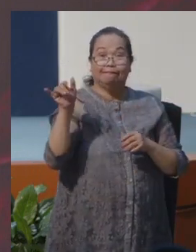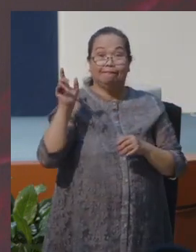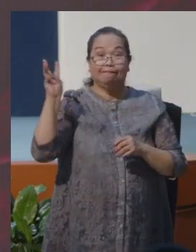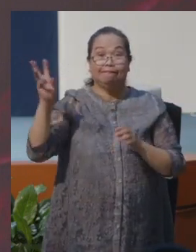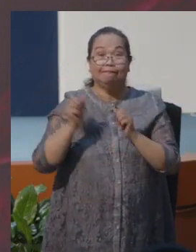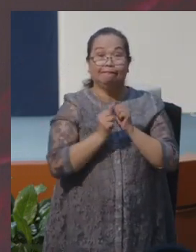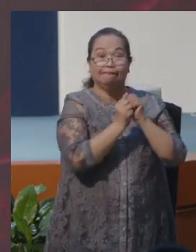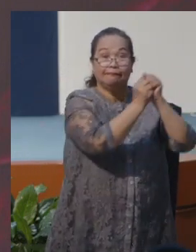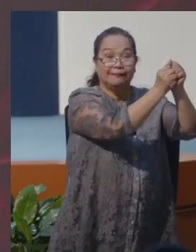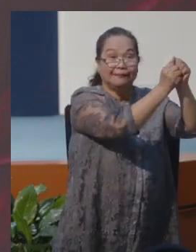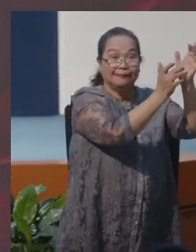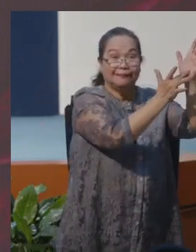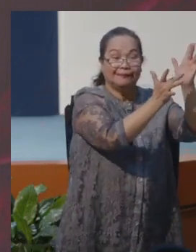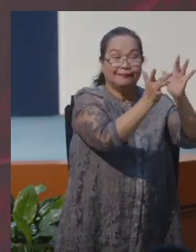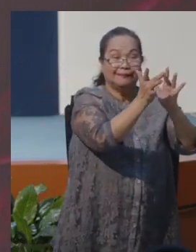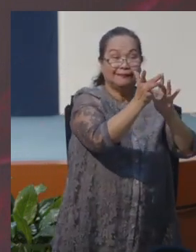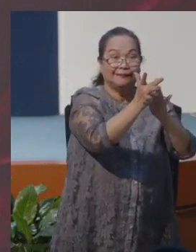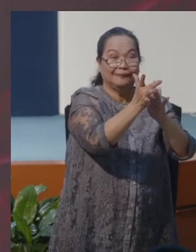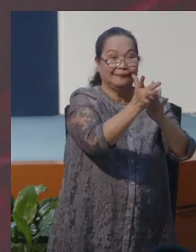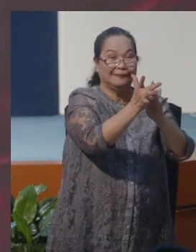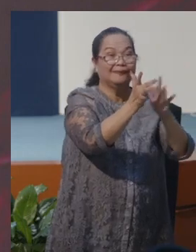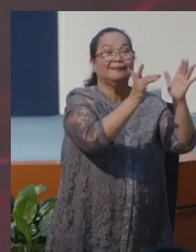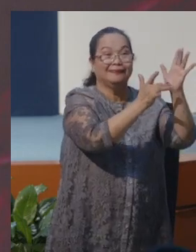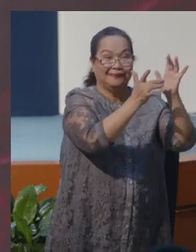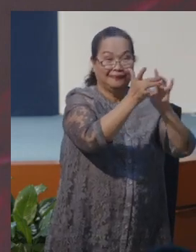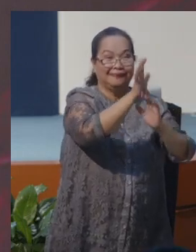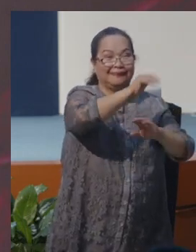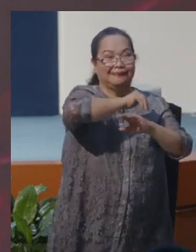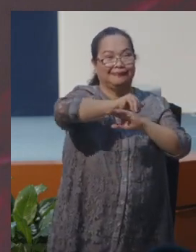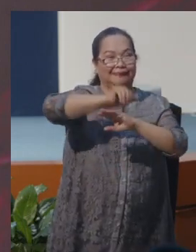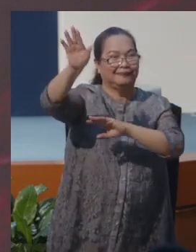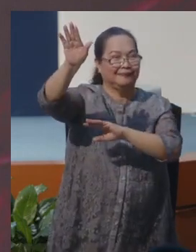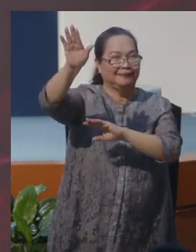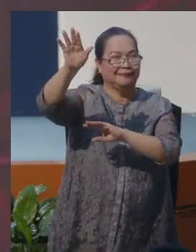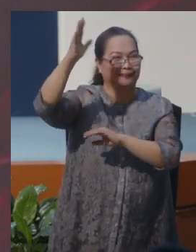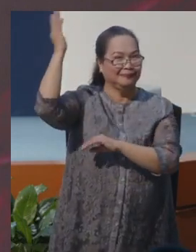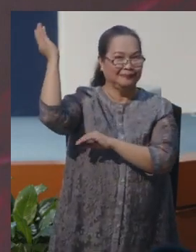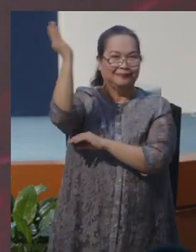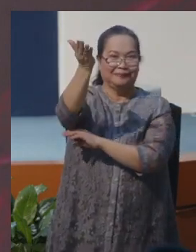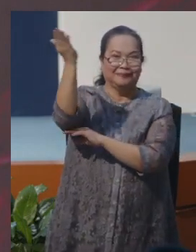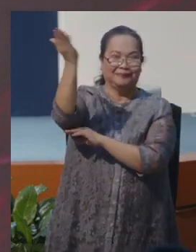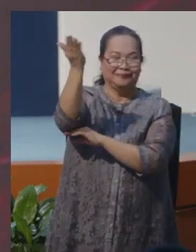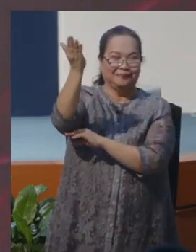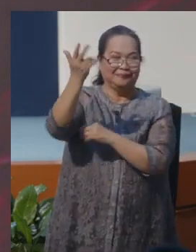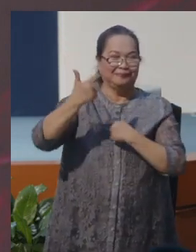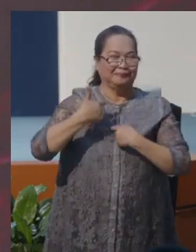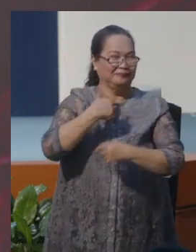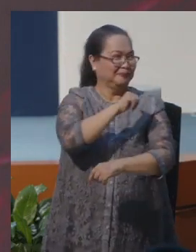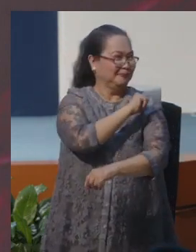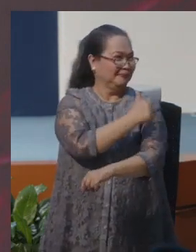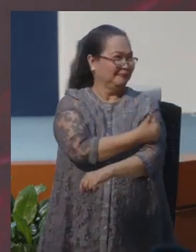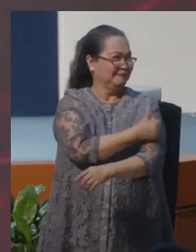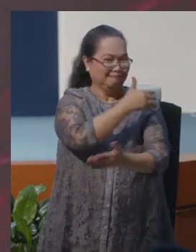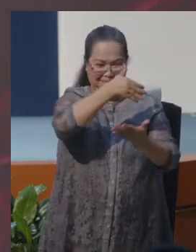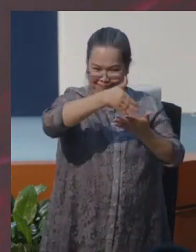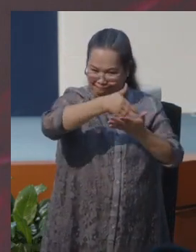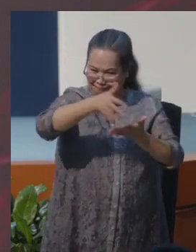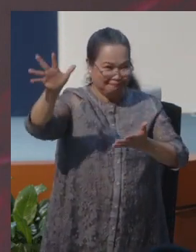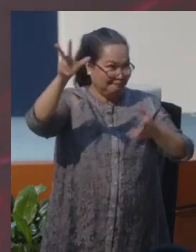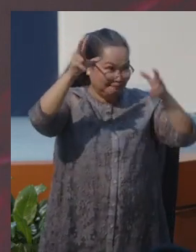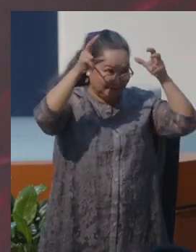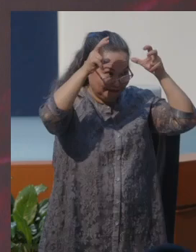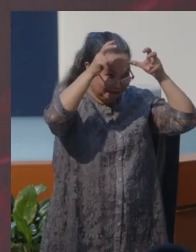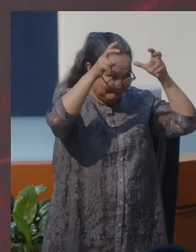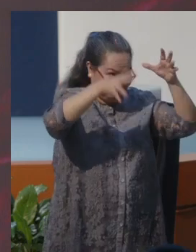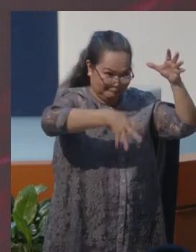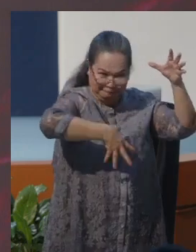with Him, and that He might send them out to preach and have authority to cast